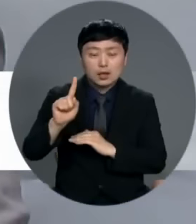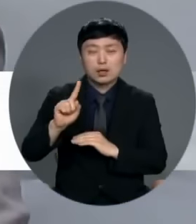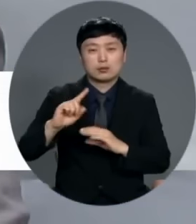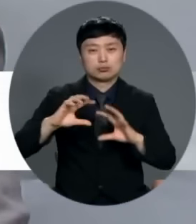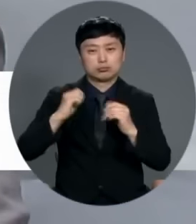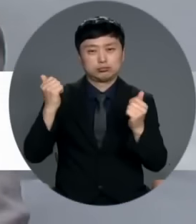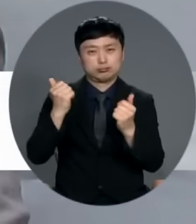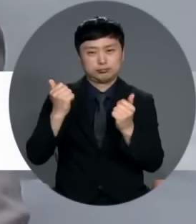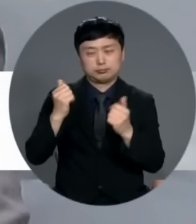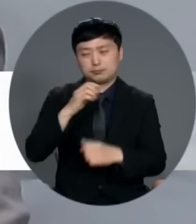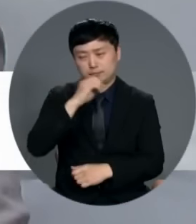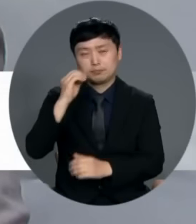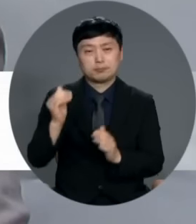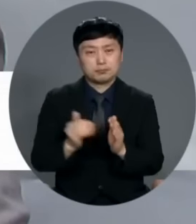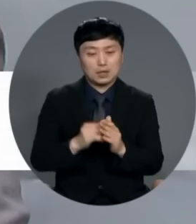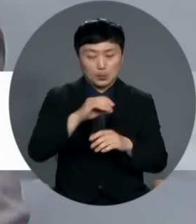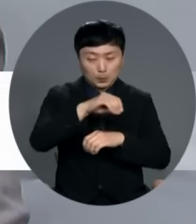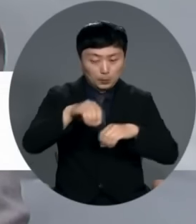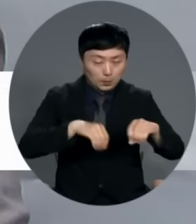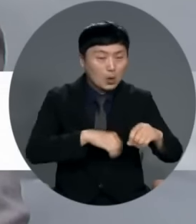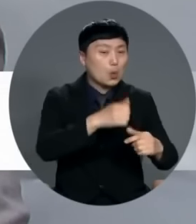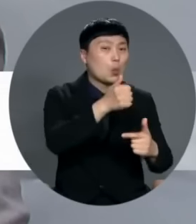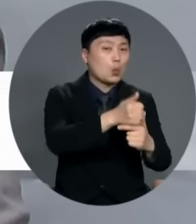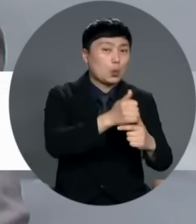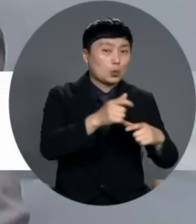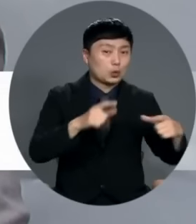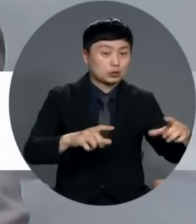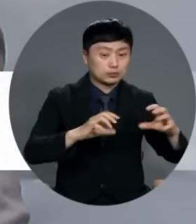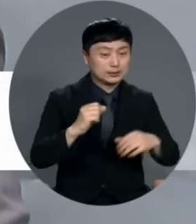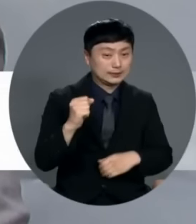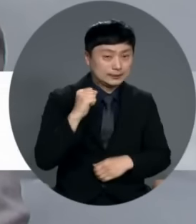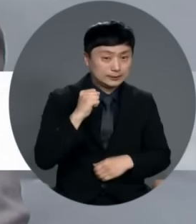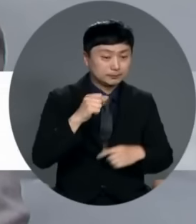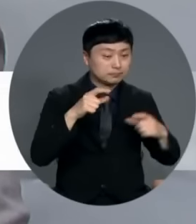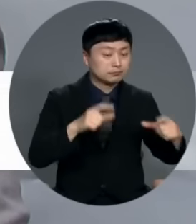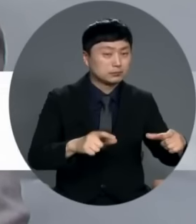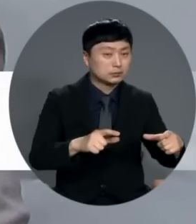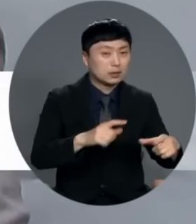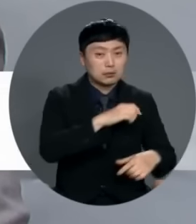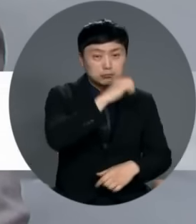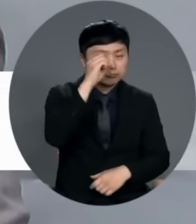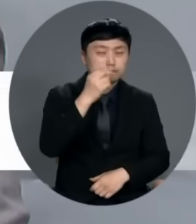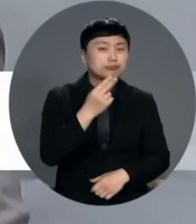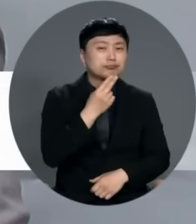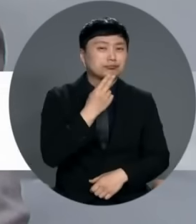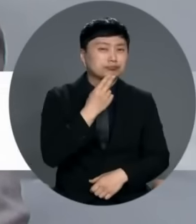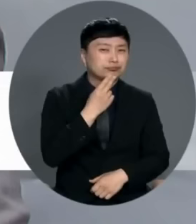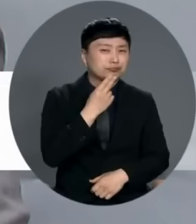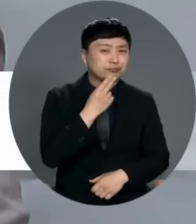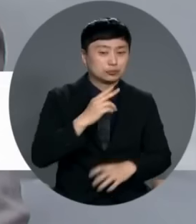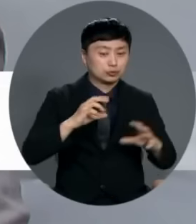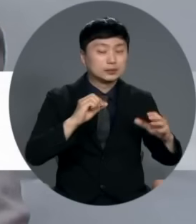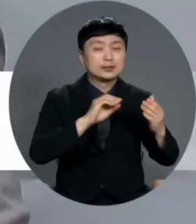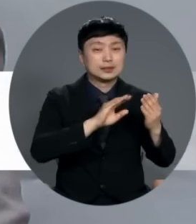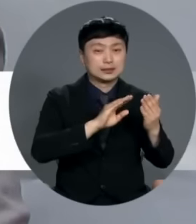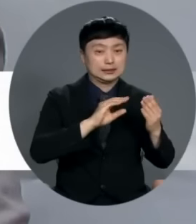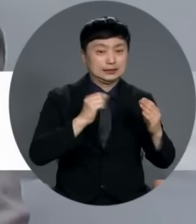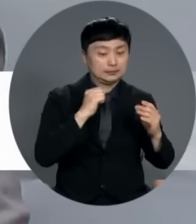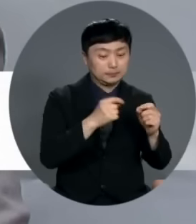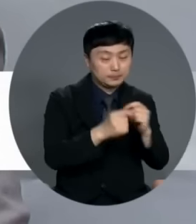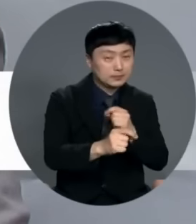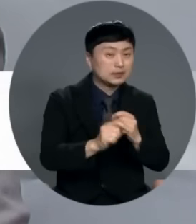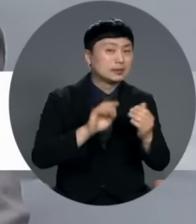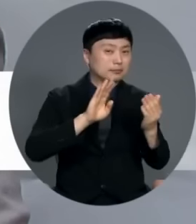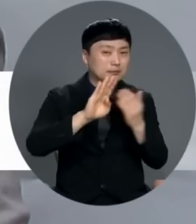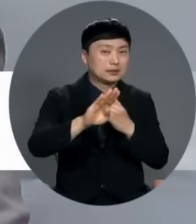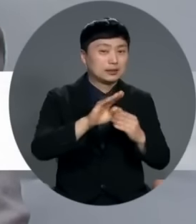입성하게 됐는데요. 거꾸로 호남에서는 국민의힘의 지역구 당선인이 한 명도 없습니다. 역시 국민의 미래로 비례대표 의원 한